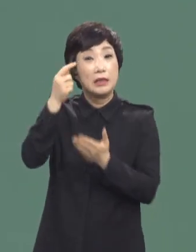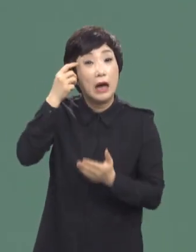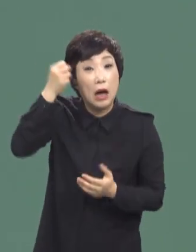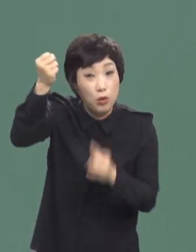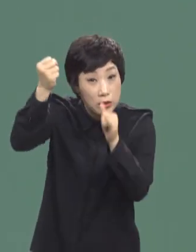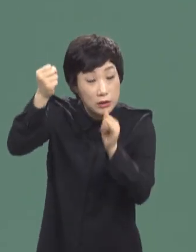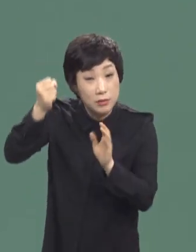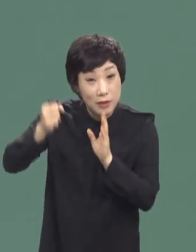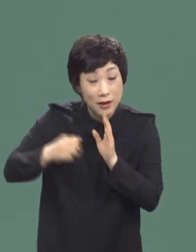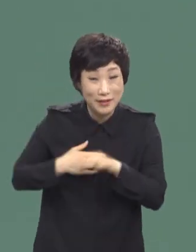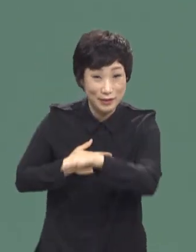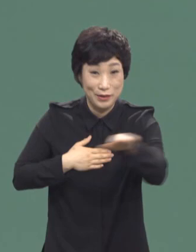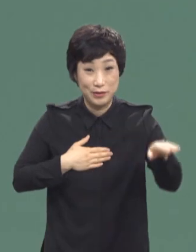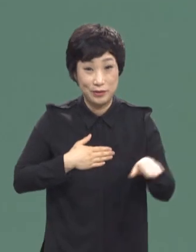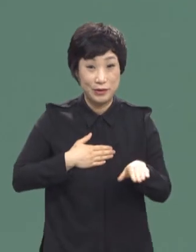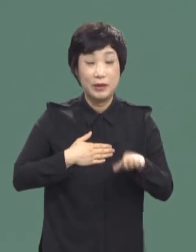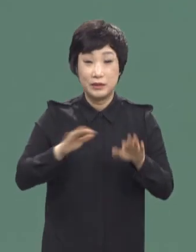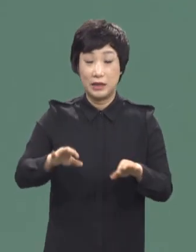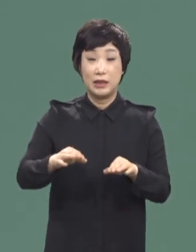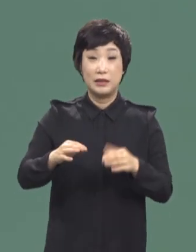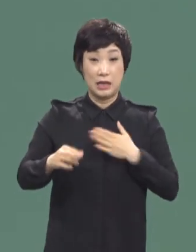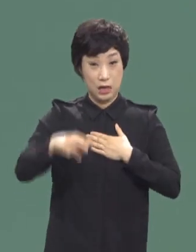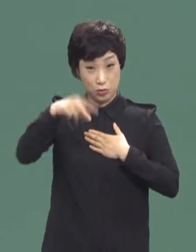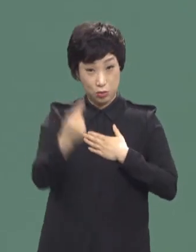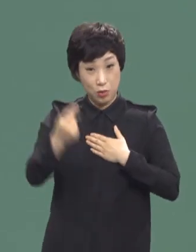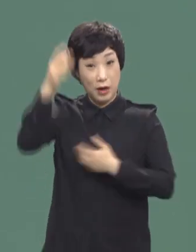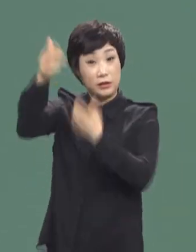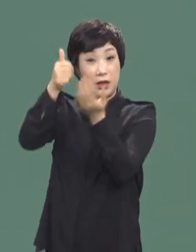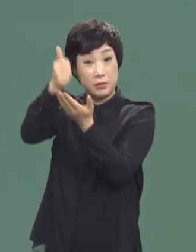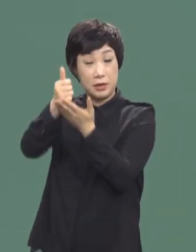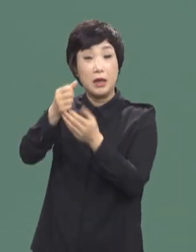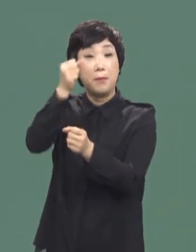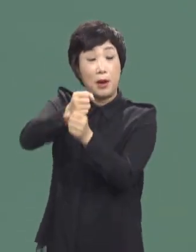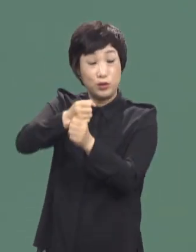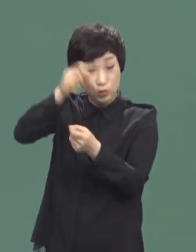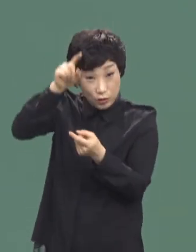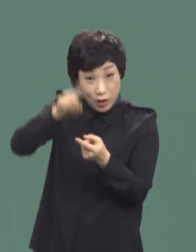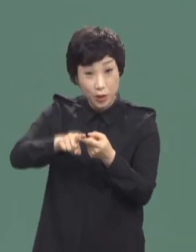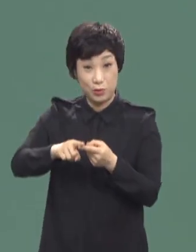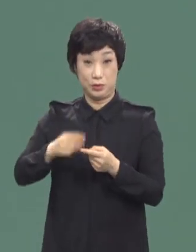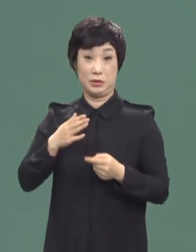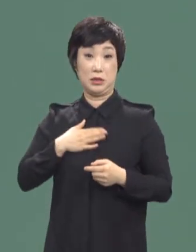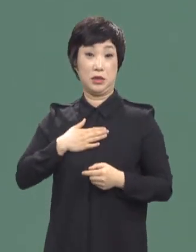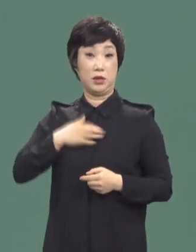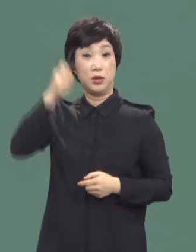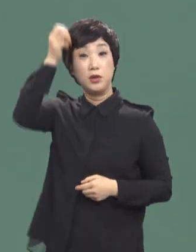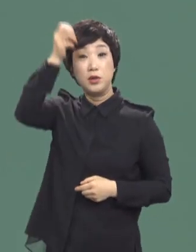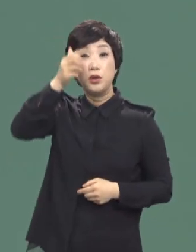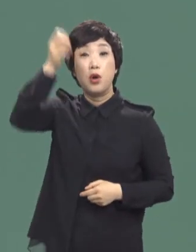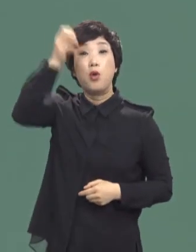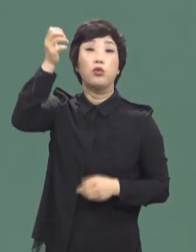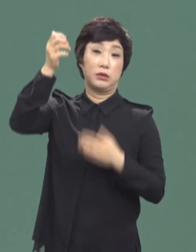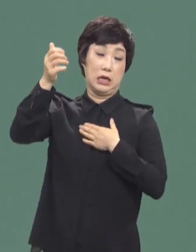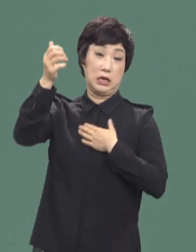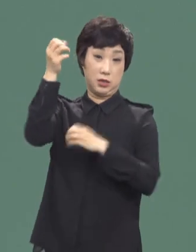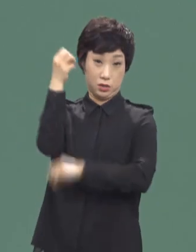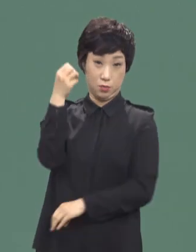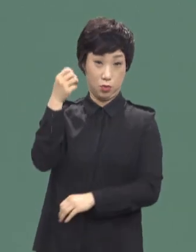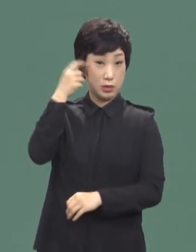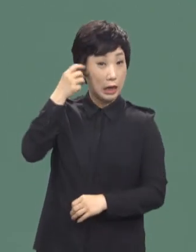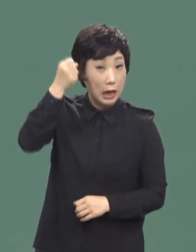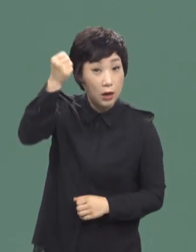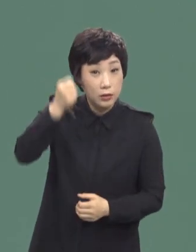취급하셨으므로 나도 하나님이 창조하시고 취급하신 대로 내 영혼을 나의 본질로 아는